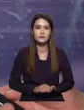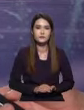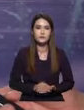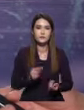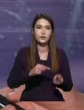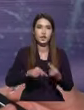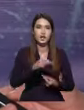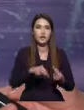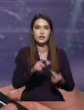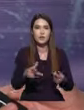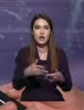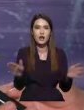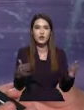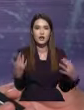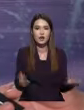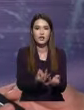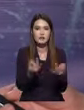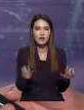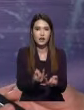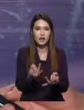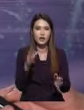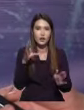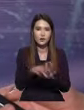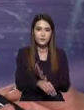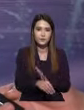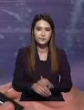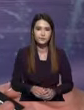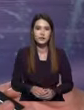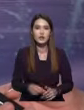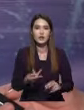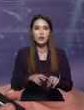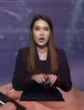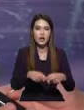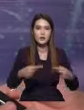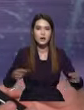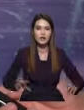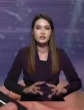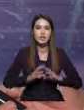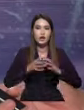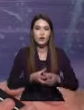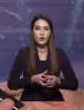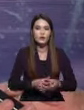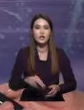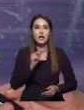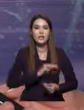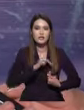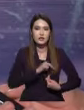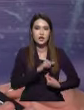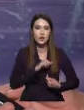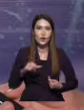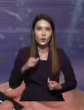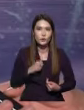кәсіпкерлермен ашық диалогқа шақыру. Бұдан басқа әлеуметтік қызметкерлер, өрт